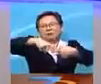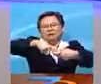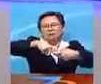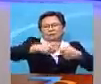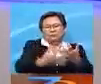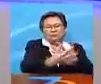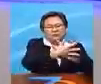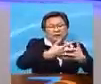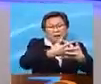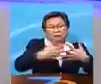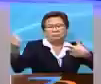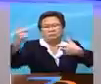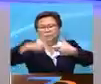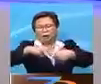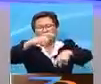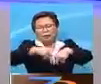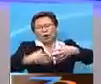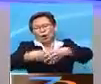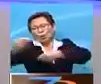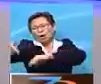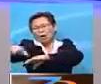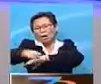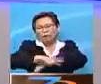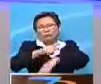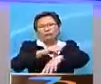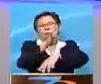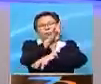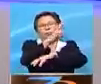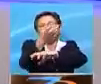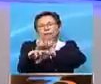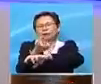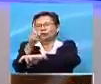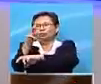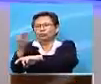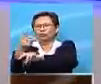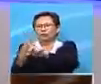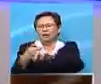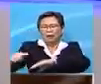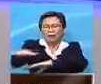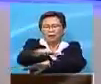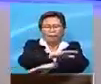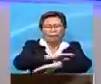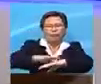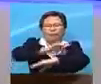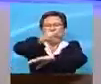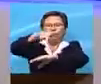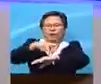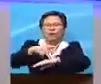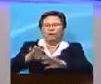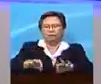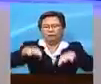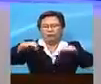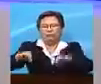Said Ibrahim ketika keluar ke laut kira-kira tujuh batu nautika dari Pesisir Pulau hanyut